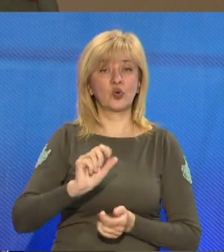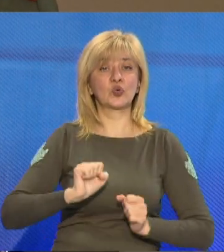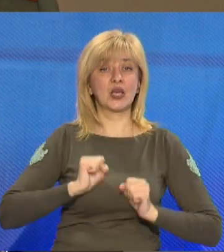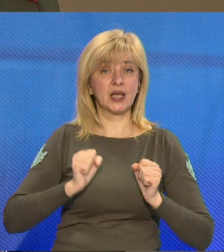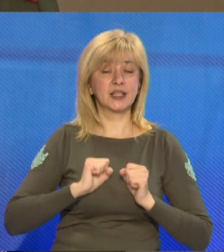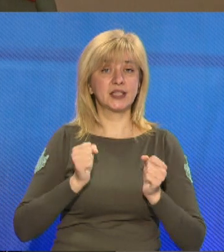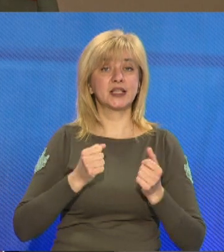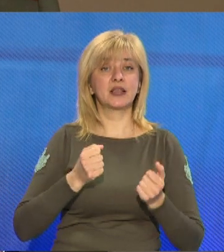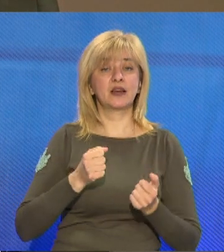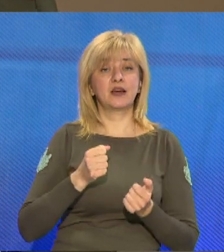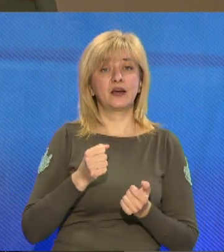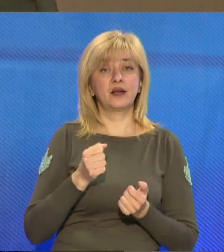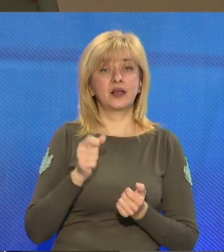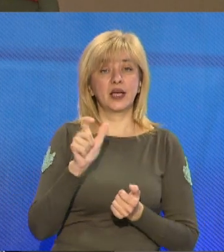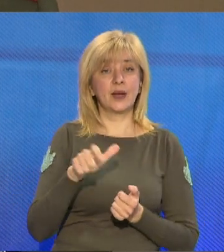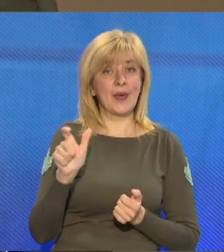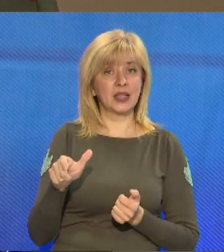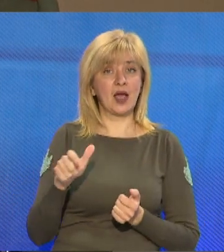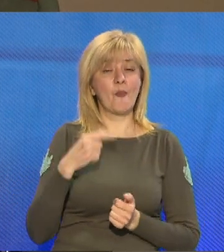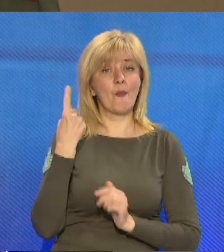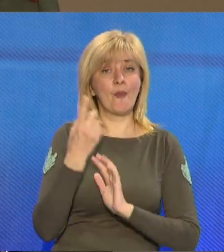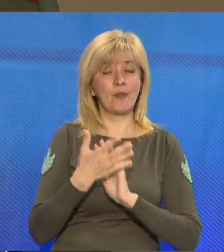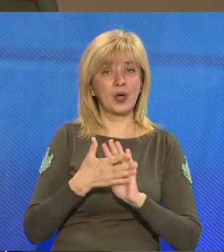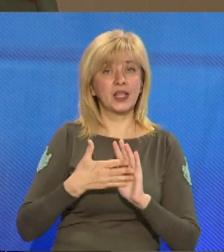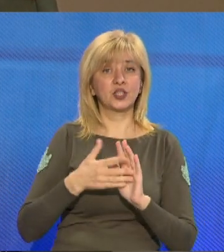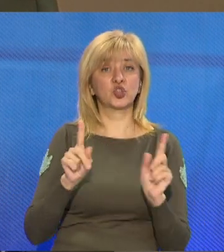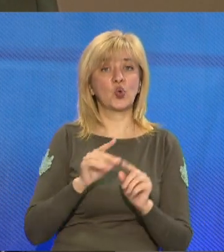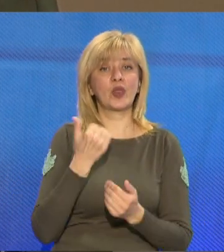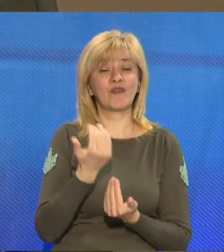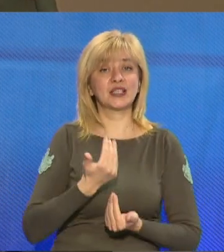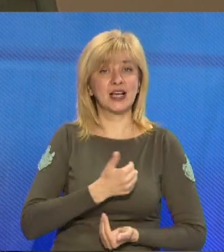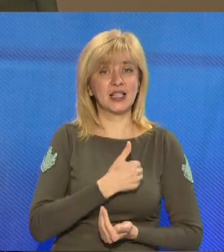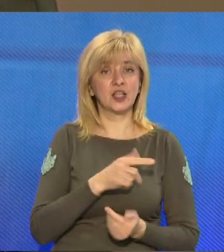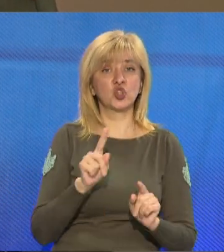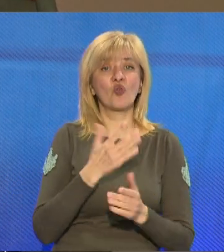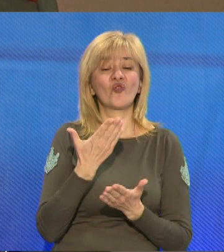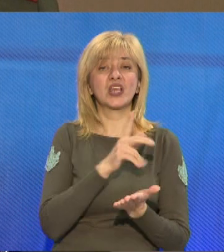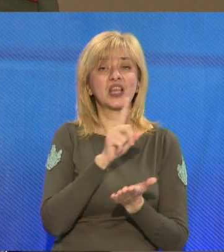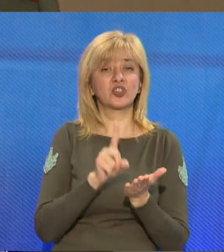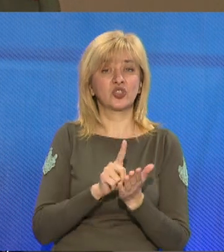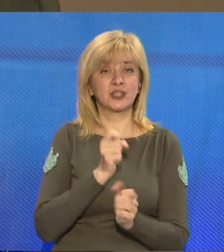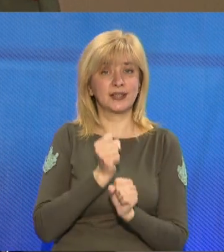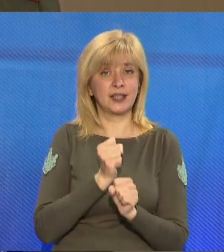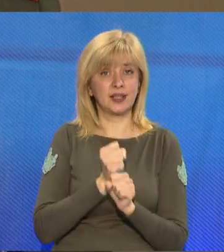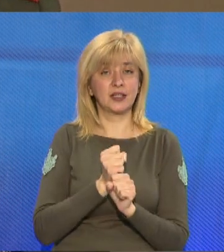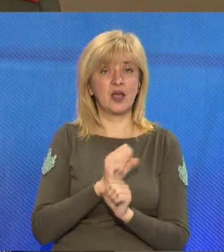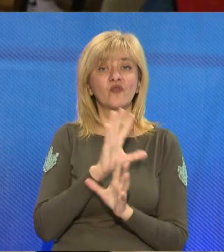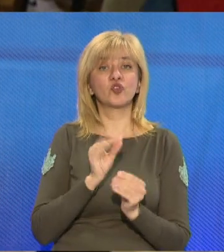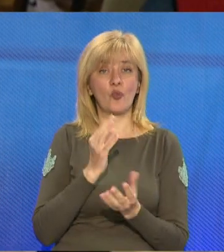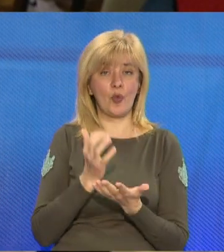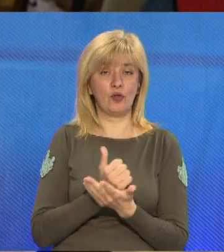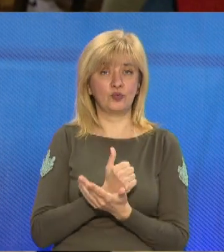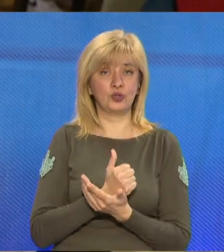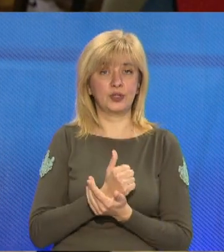старайтесь, ребята, старайтесь понять, что от вас хотят, вот, что вы должны сделать. Все получится.